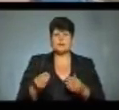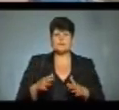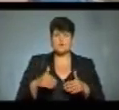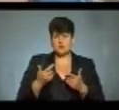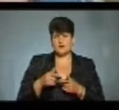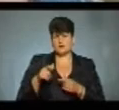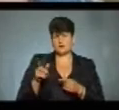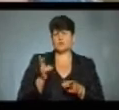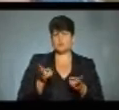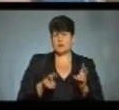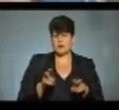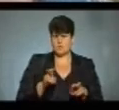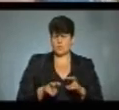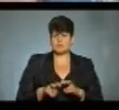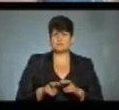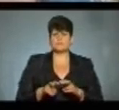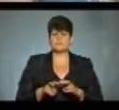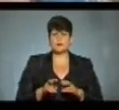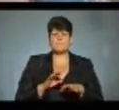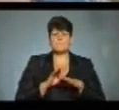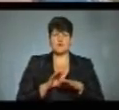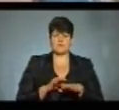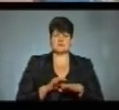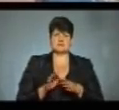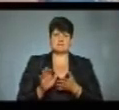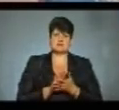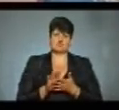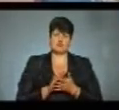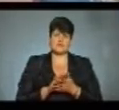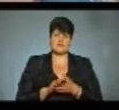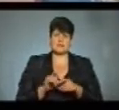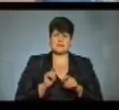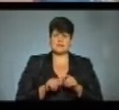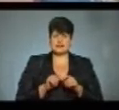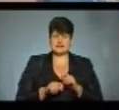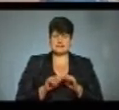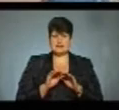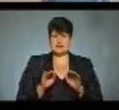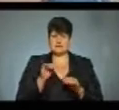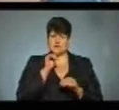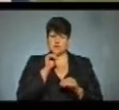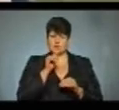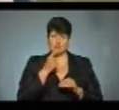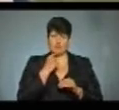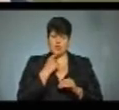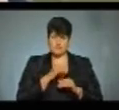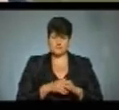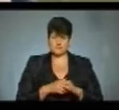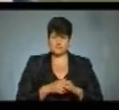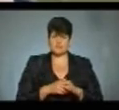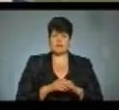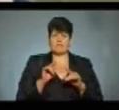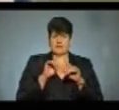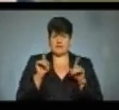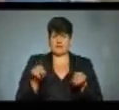особам, які підходили до цього намету, провести безкоштовний тест на рівень цукру у крові. На анкеті